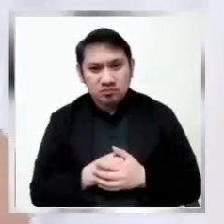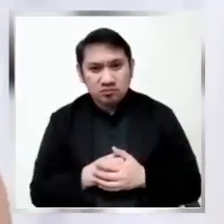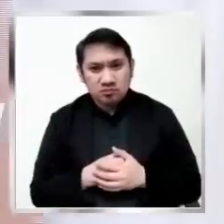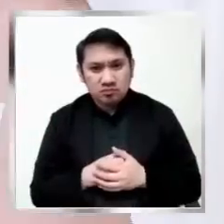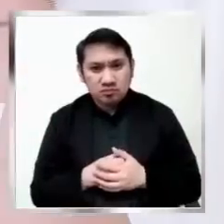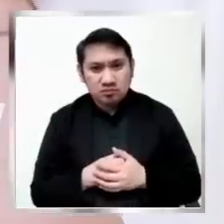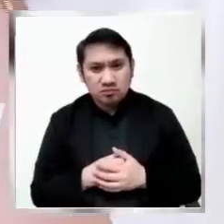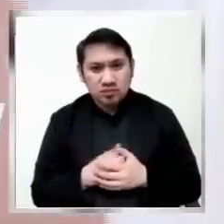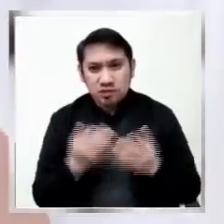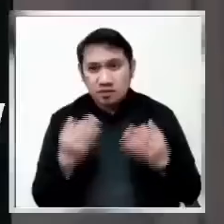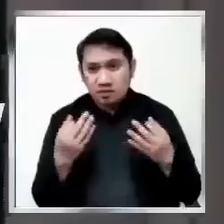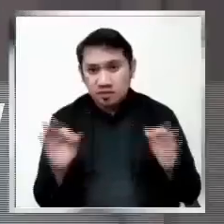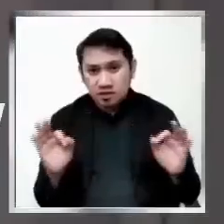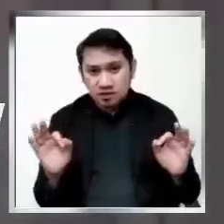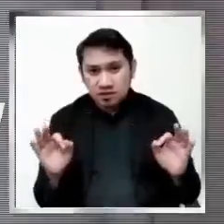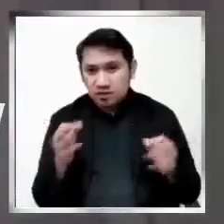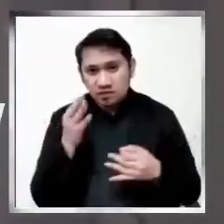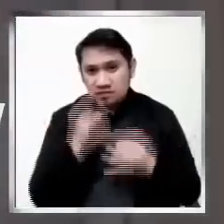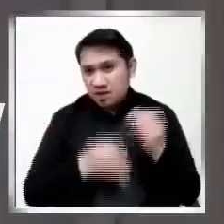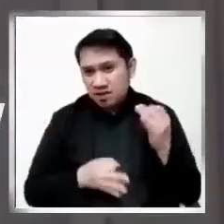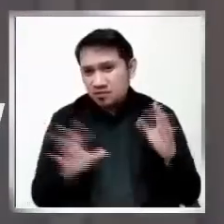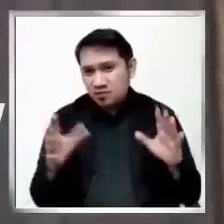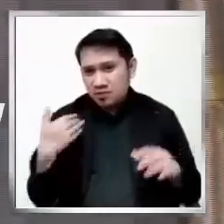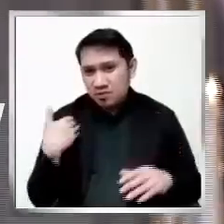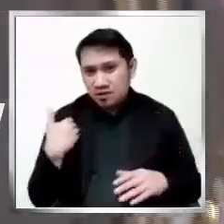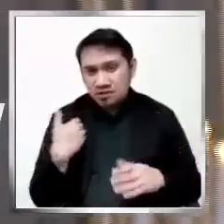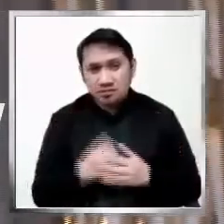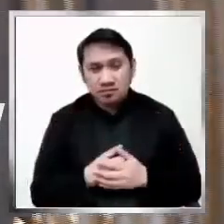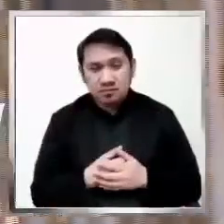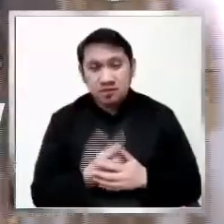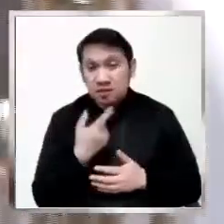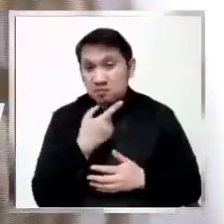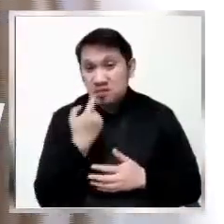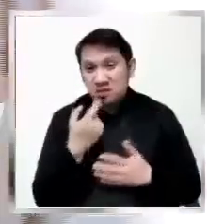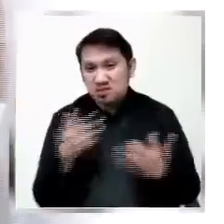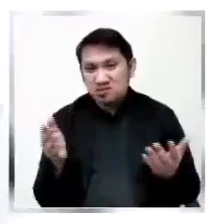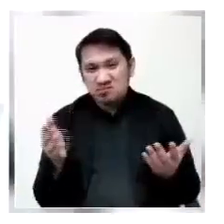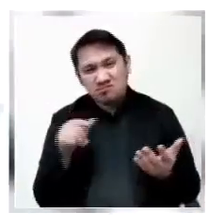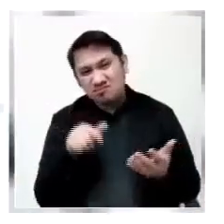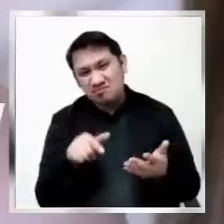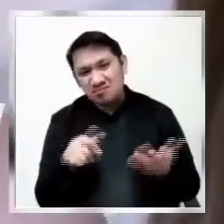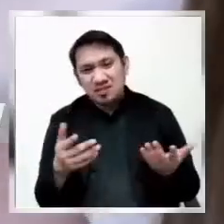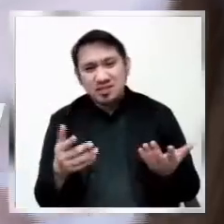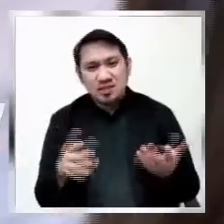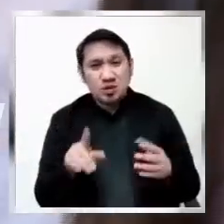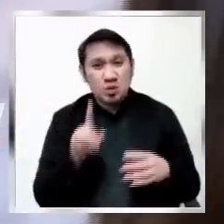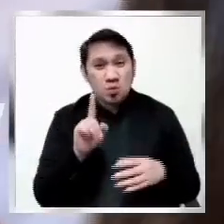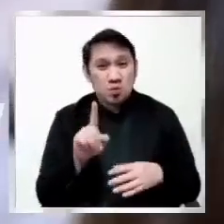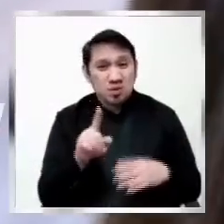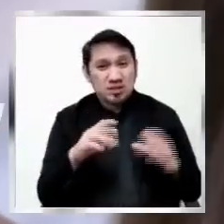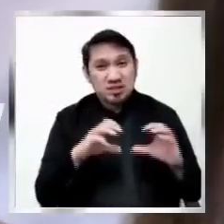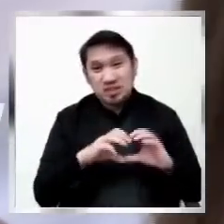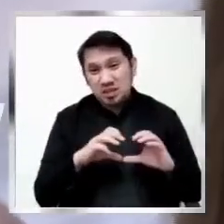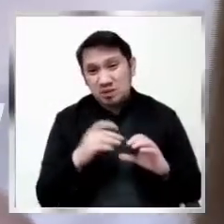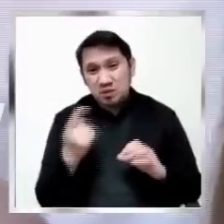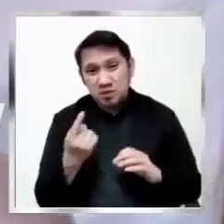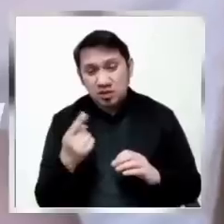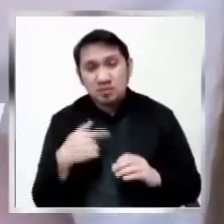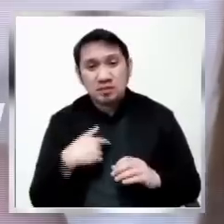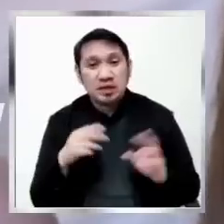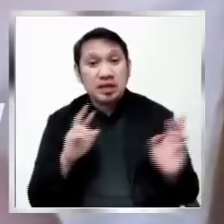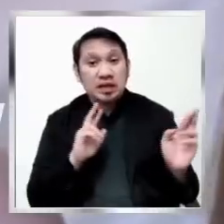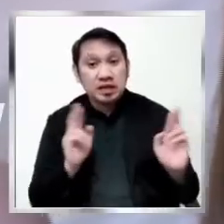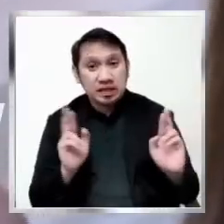i-finish, finalize, i-set. Dahil maliit lang ang mundo ng showbiz at nasa iisang network, hinanda na rin daw niya ang sarili